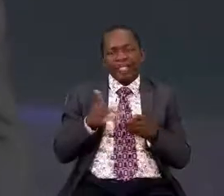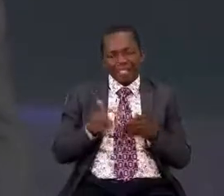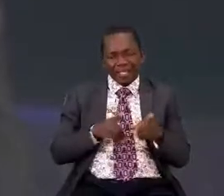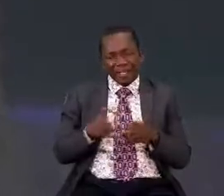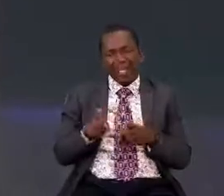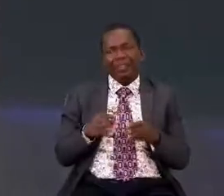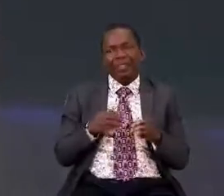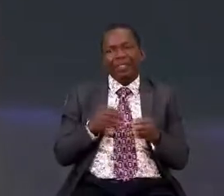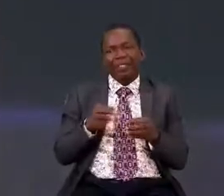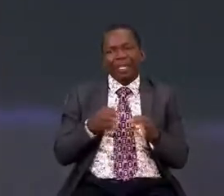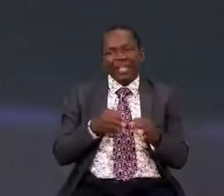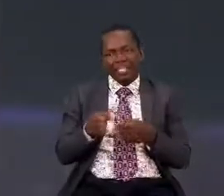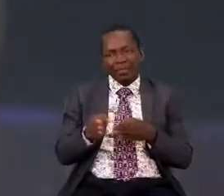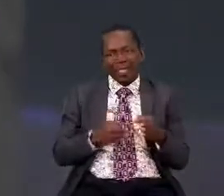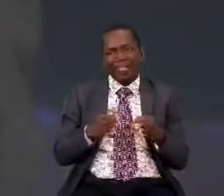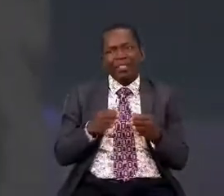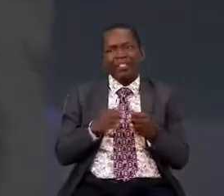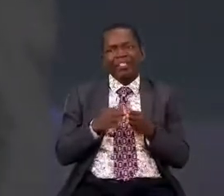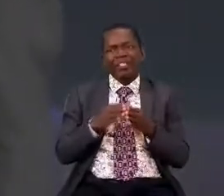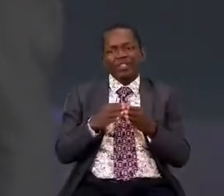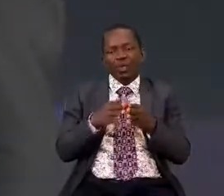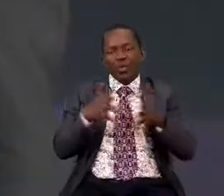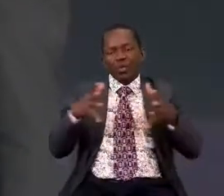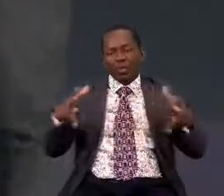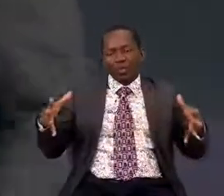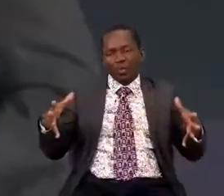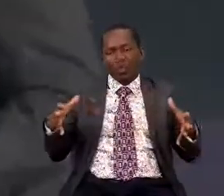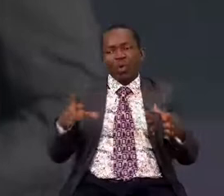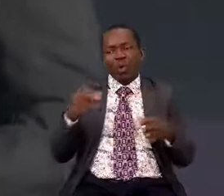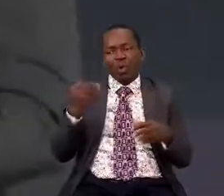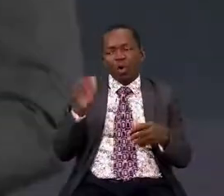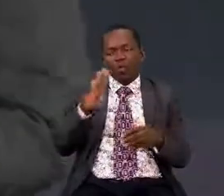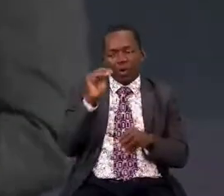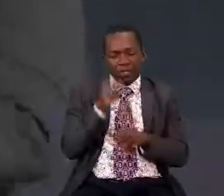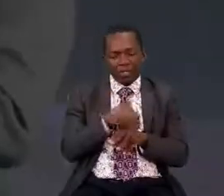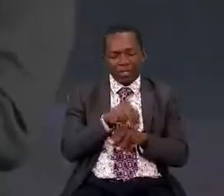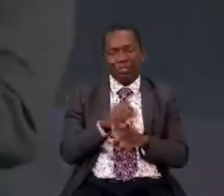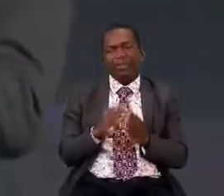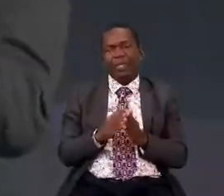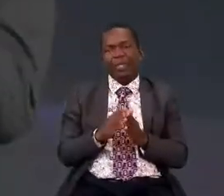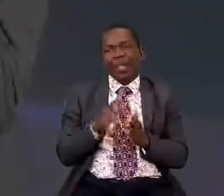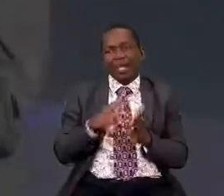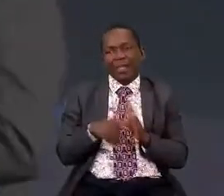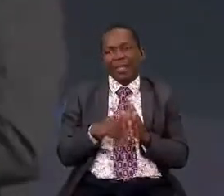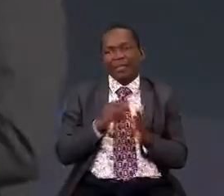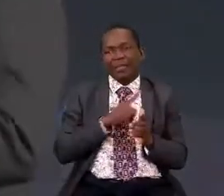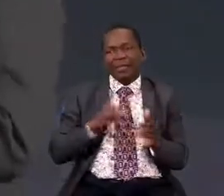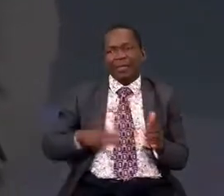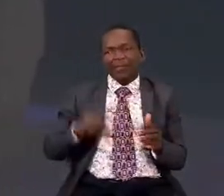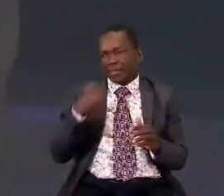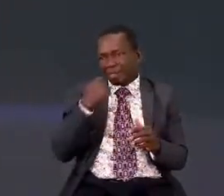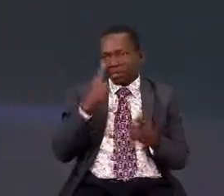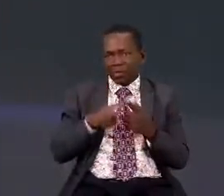faire. Et le Seigneur lui dit, lève-toi et entre dans la ville et on te